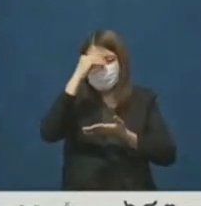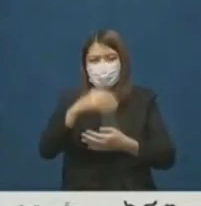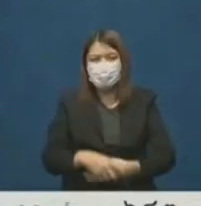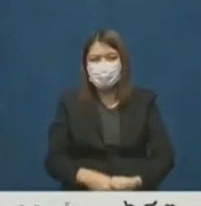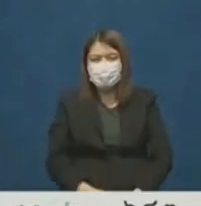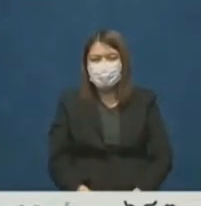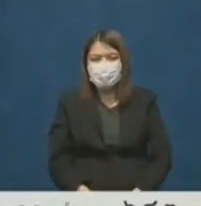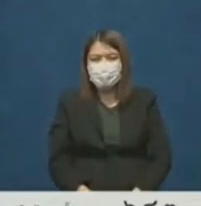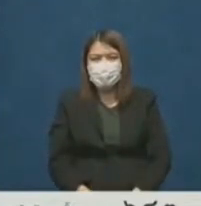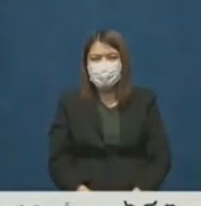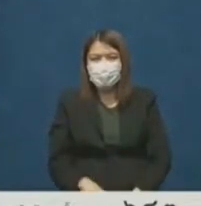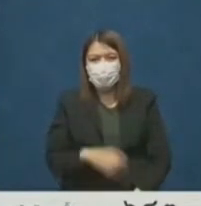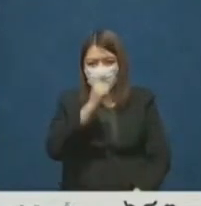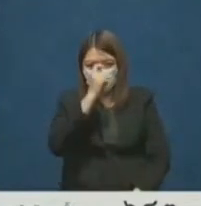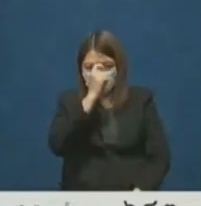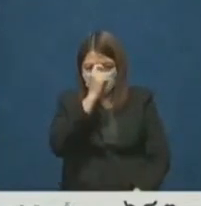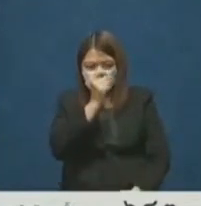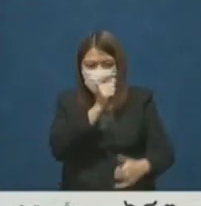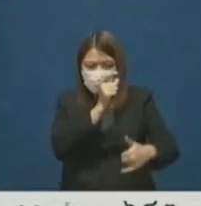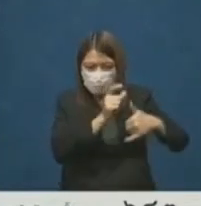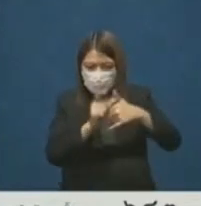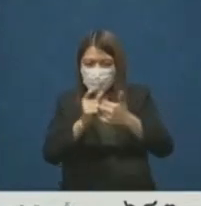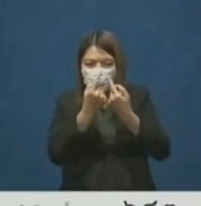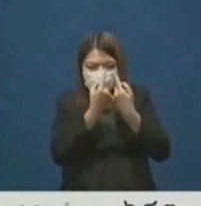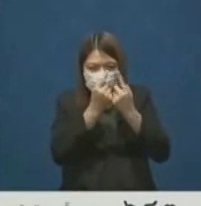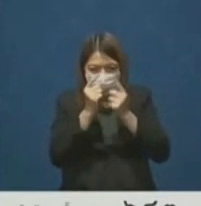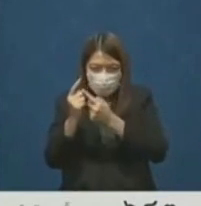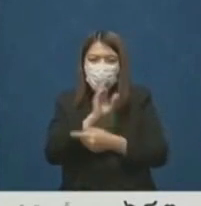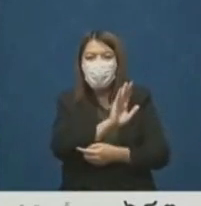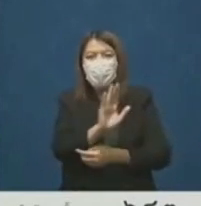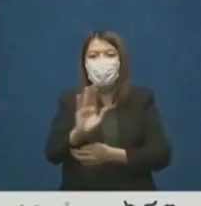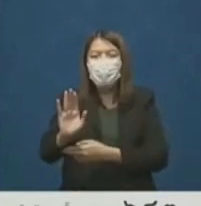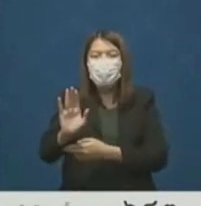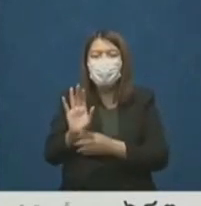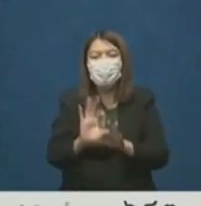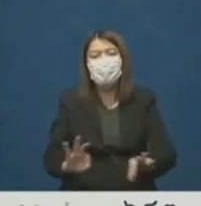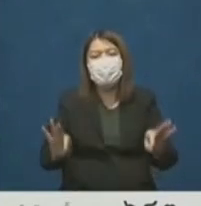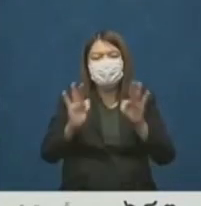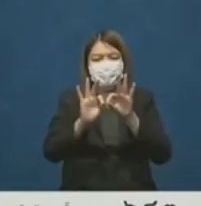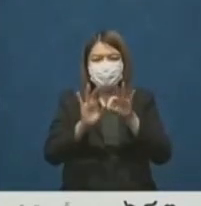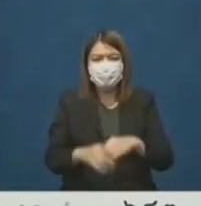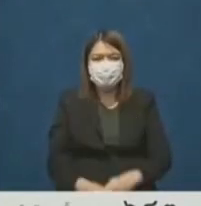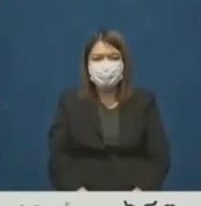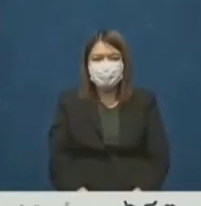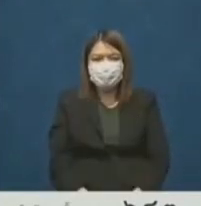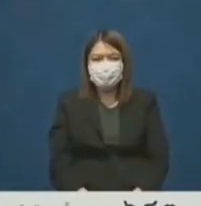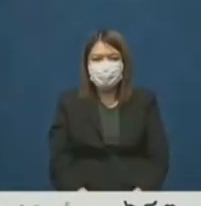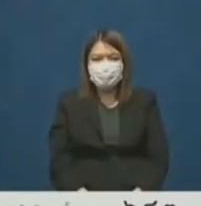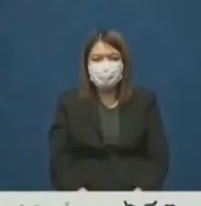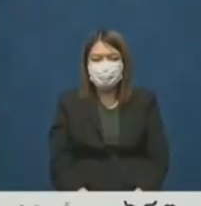เนี่ยที่จะหลีกเลี่ยงไม่ได้ก็คือเรื่องของการเคารพในความแตกต่างและความหลากหลายอันนี้เป็นเรื่องสำคัญมากๆครับท่านประธ